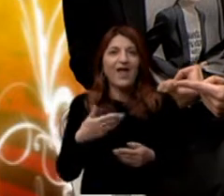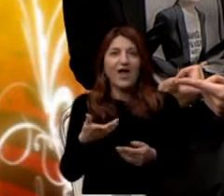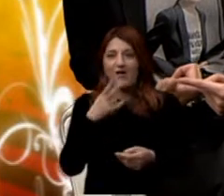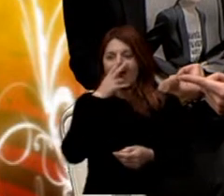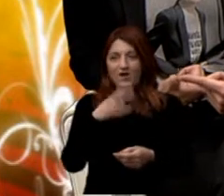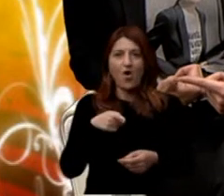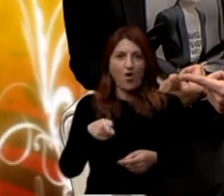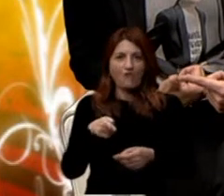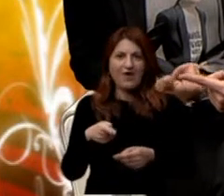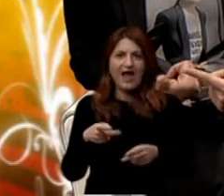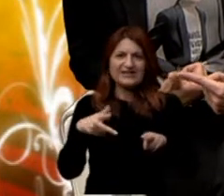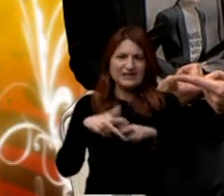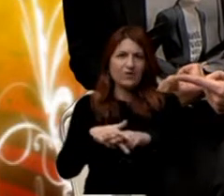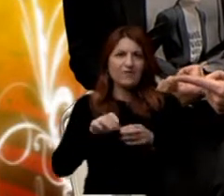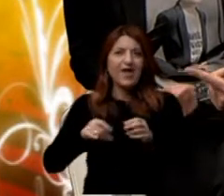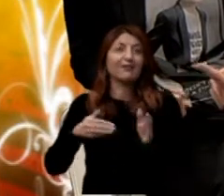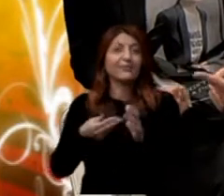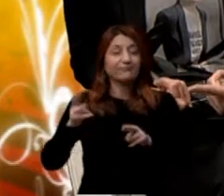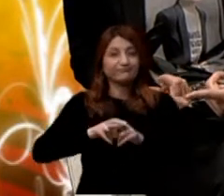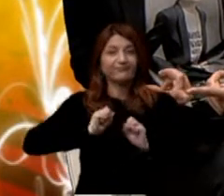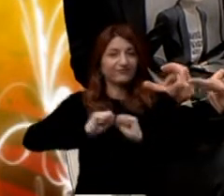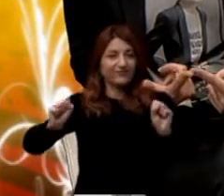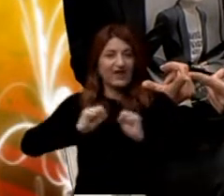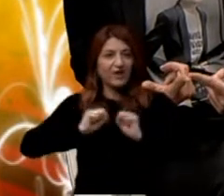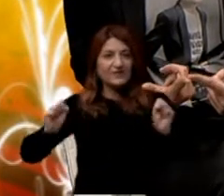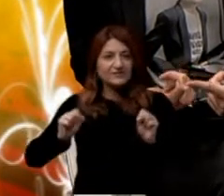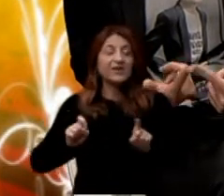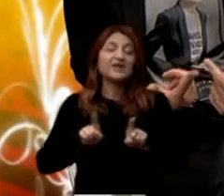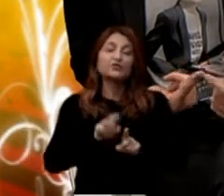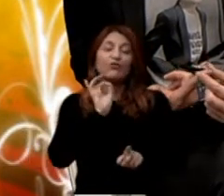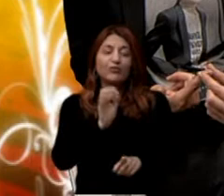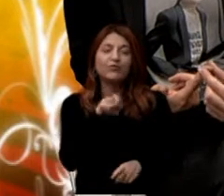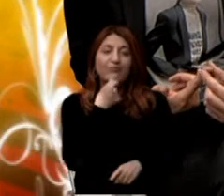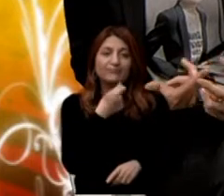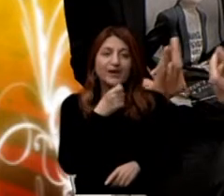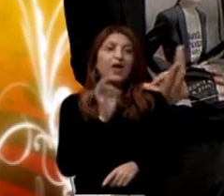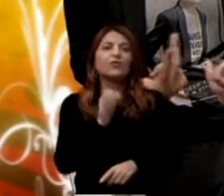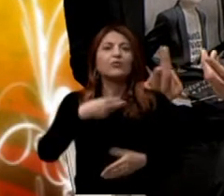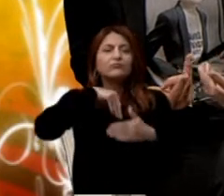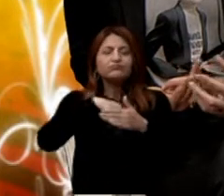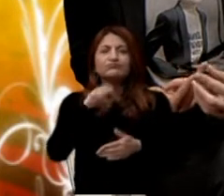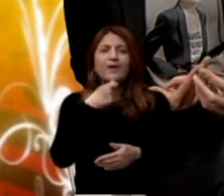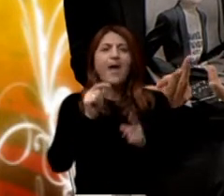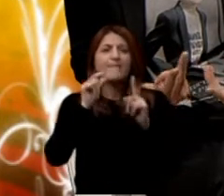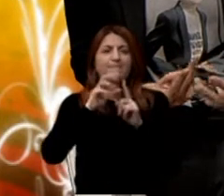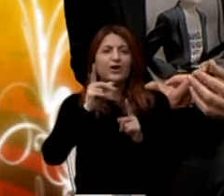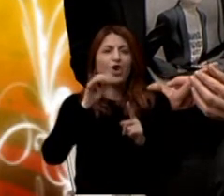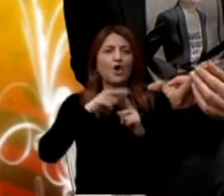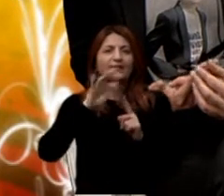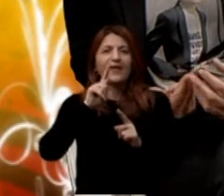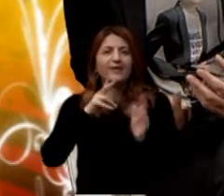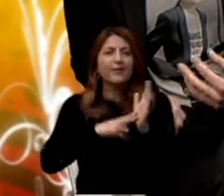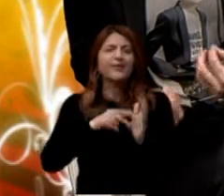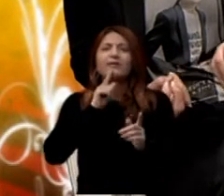pristup za zaustavljanje tog procesa je tjelovježba, ali naravno i adekvatna prehrana i dovoljan unos proteina i svih onih vrijednih tvari koje mi